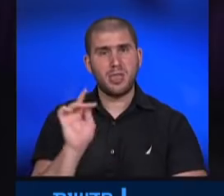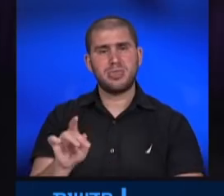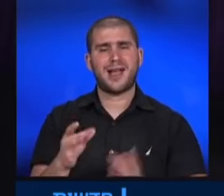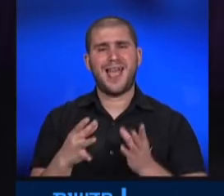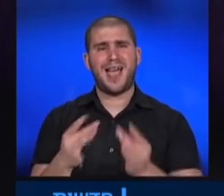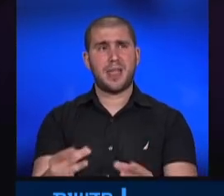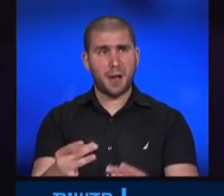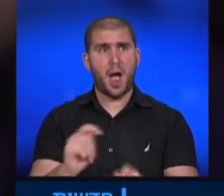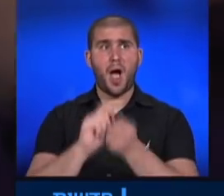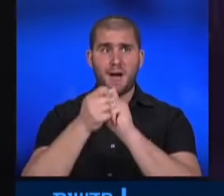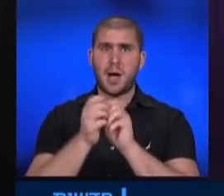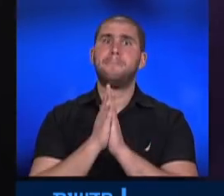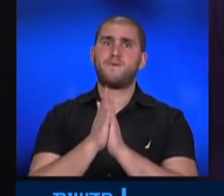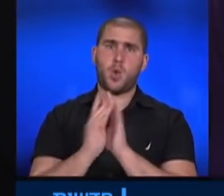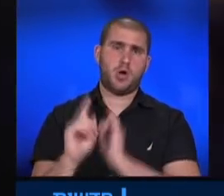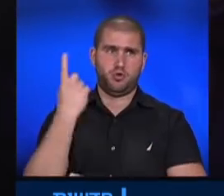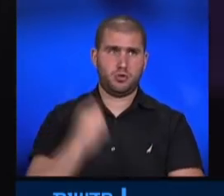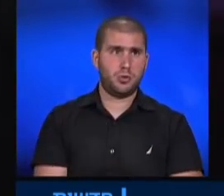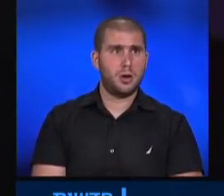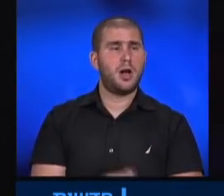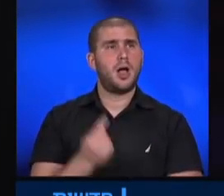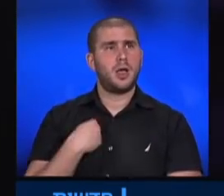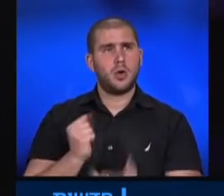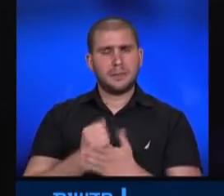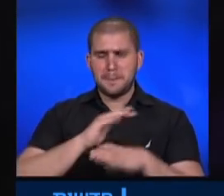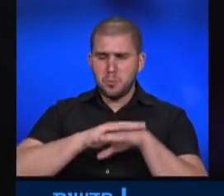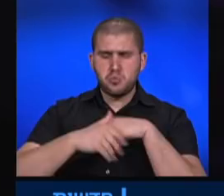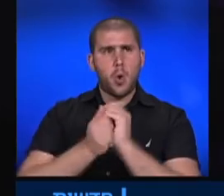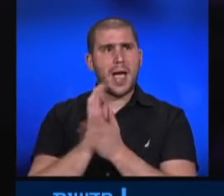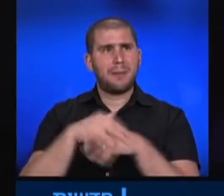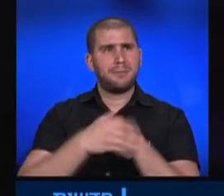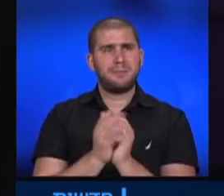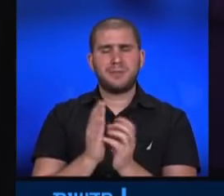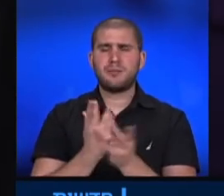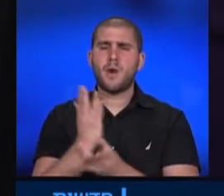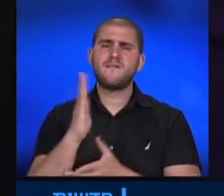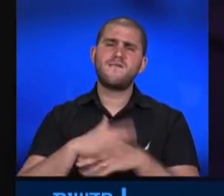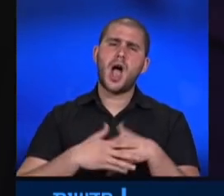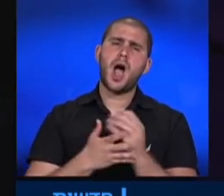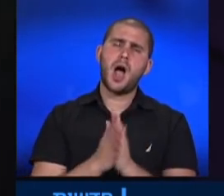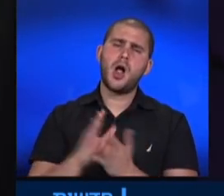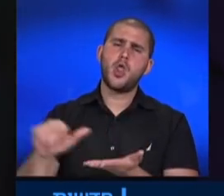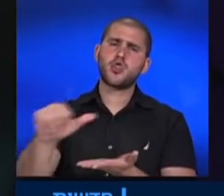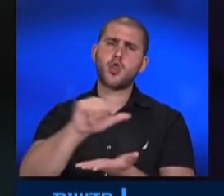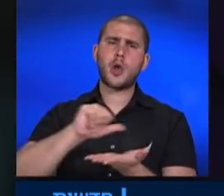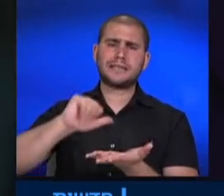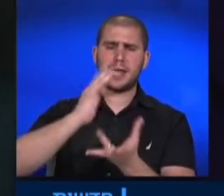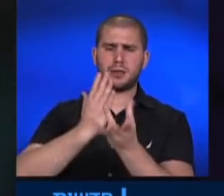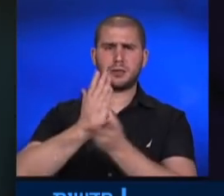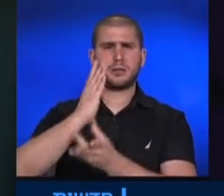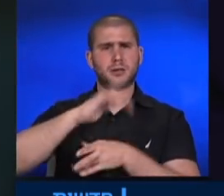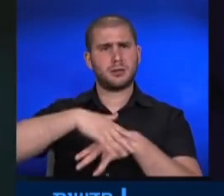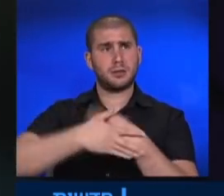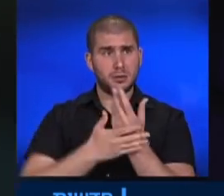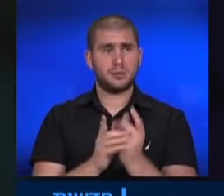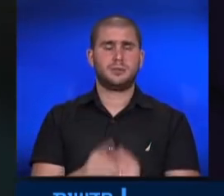הפך להיות מבוקש מאוד. אנחנו מורחים את הכפפה הנוזלית הזאת, השקופה